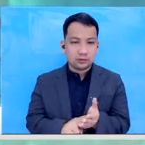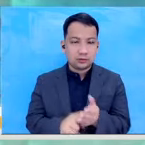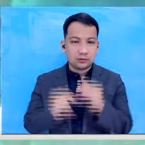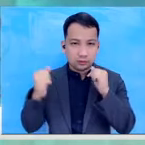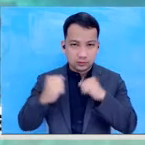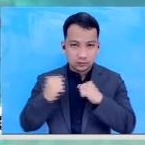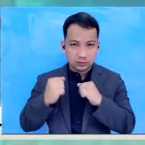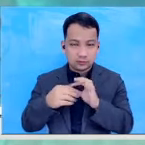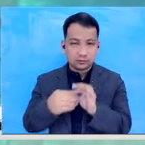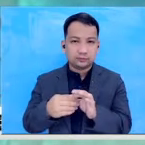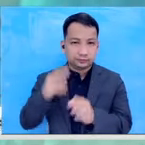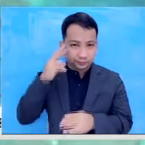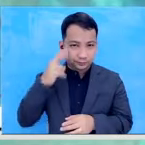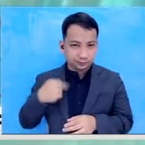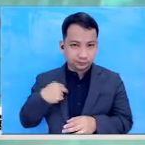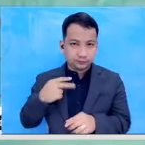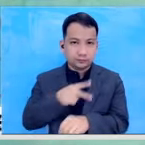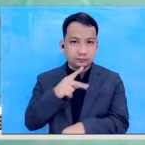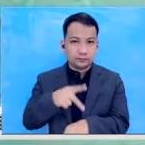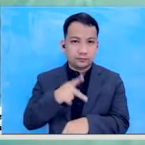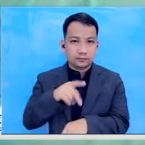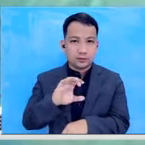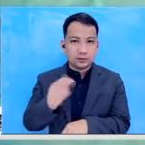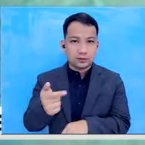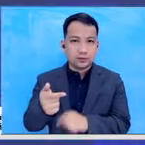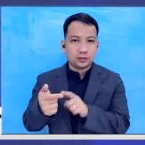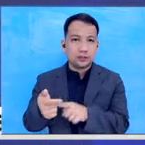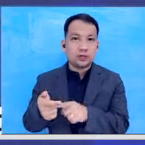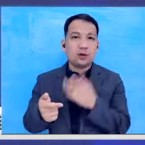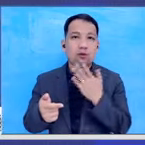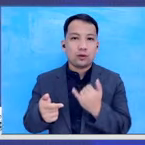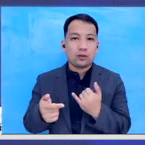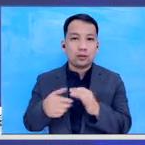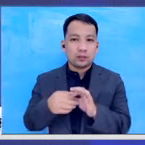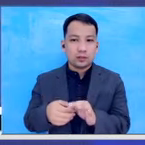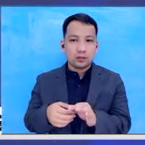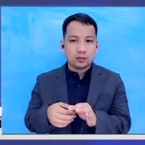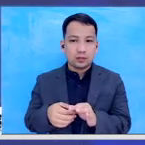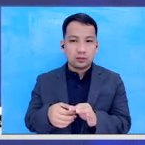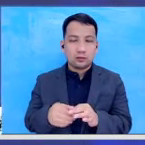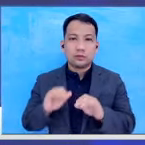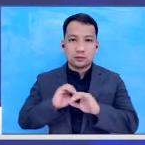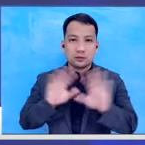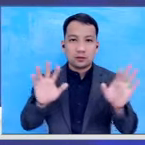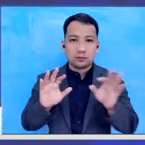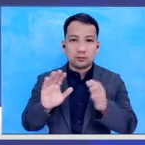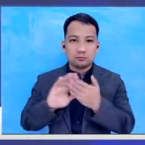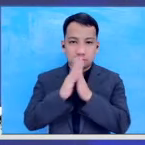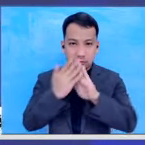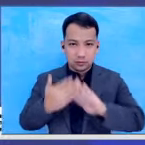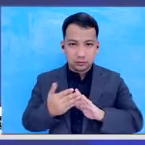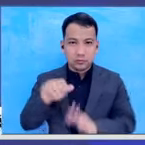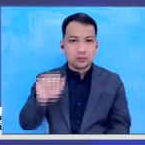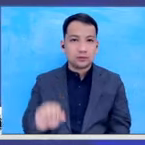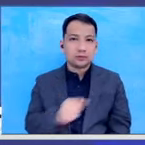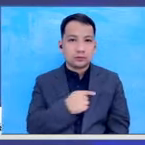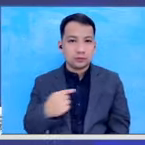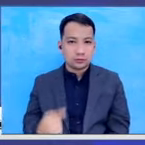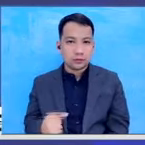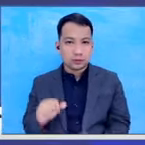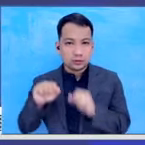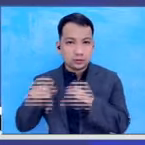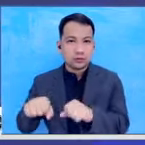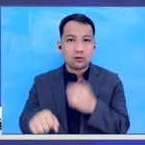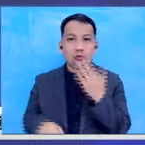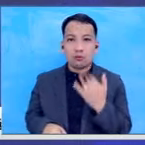ang Vietnam at Philippine Coast Guard. Para naman maging mapayapa ang South China Sea. Alam natin maraming